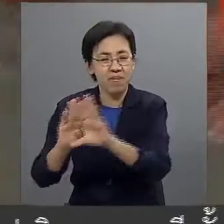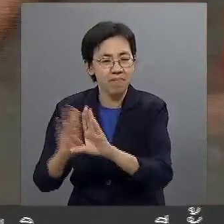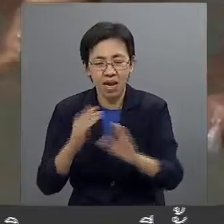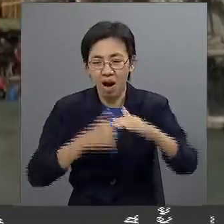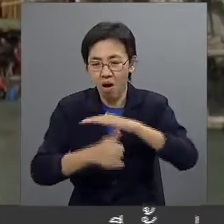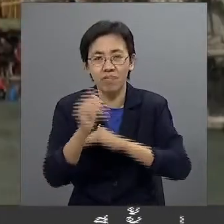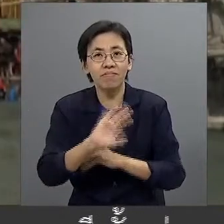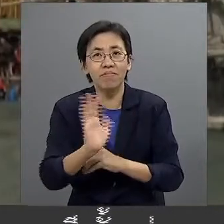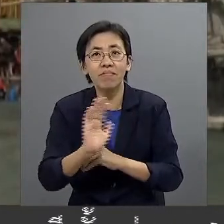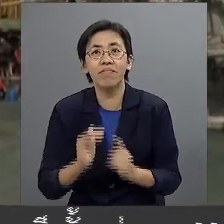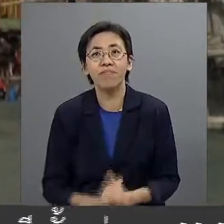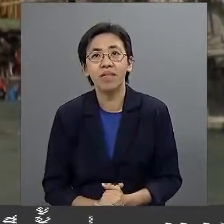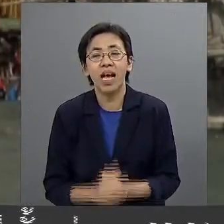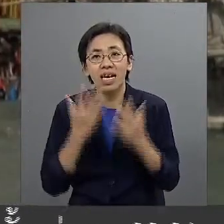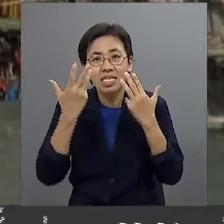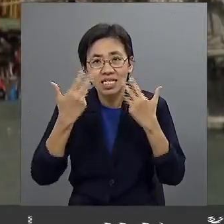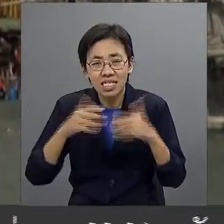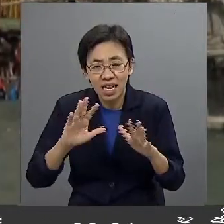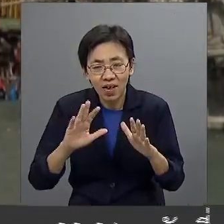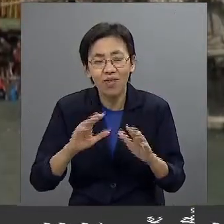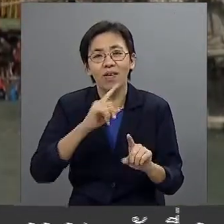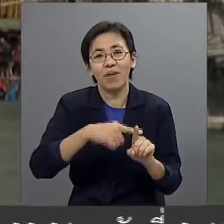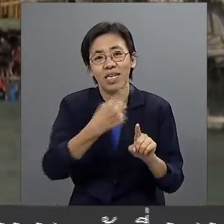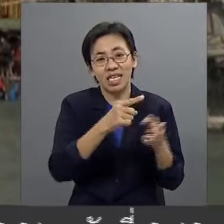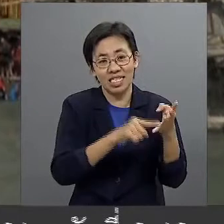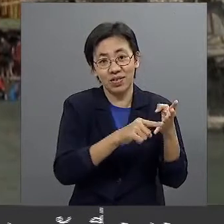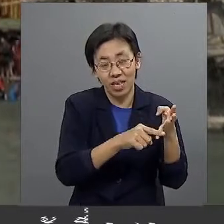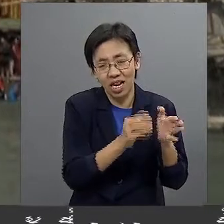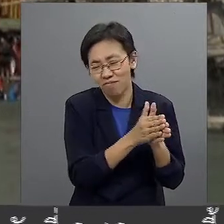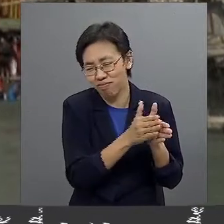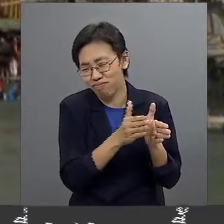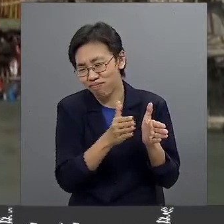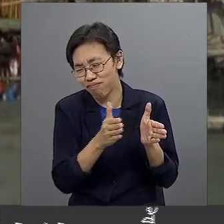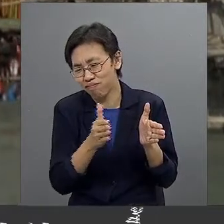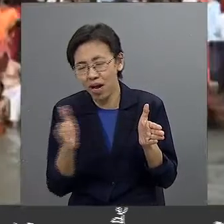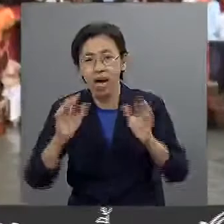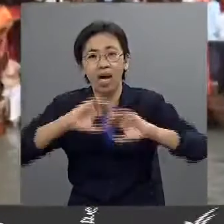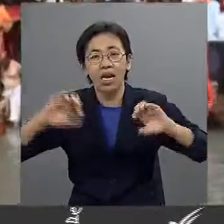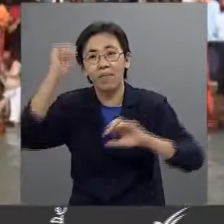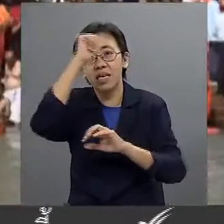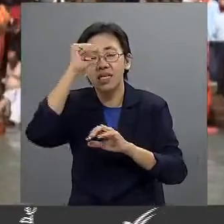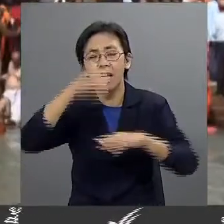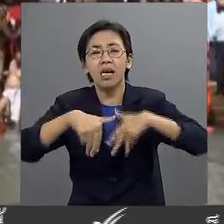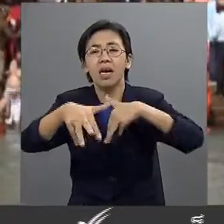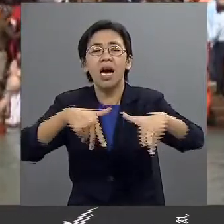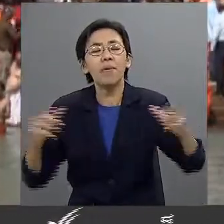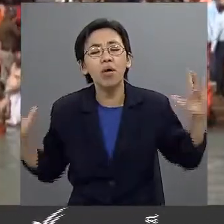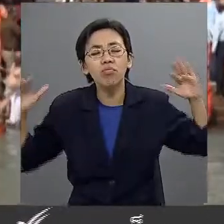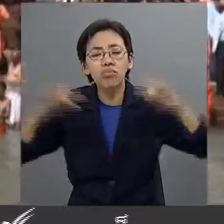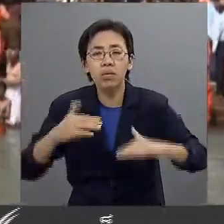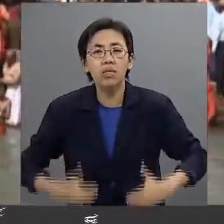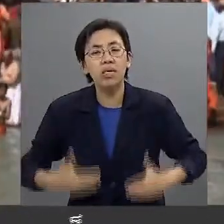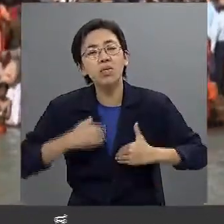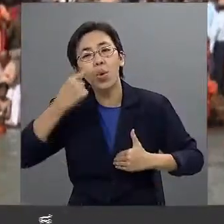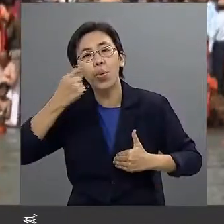หลังจากนั้นฐานะตั้งแต่ปลายเดือนมกราคมที่ผ่านมาทางการอินเดียอนุญาตให้ประชาชนกลับมาใช้ชีวิตตามปกติสามารถ